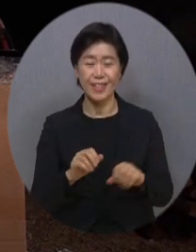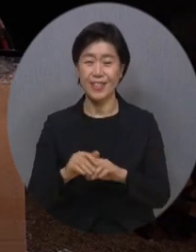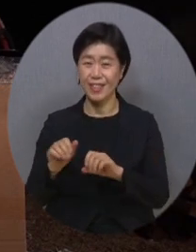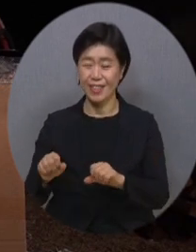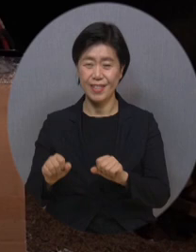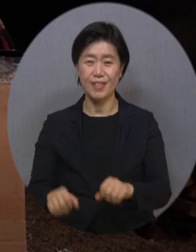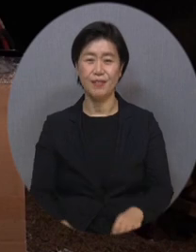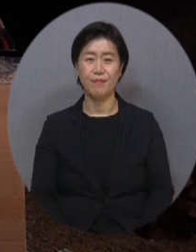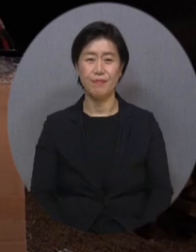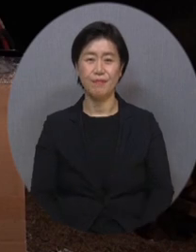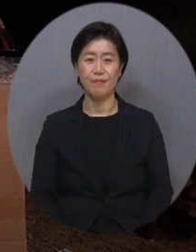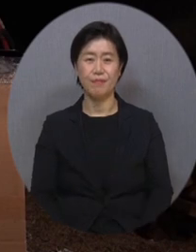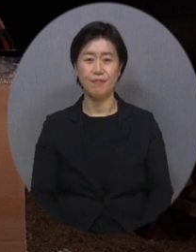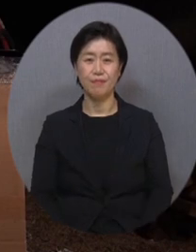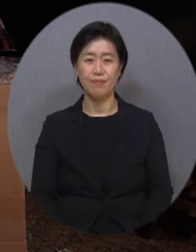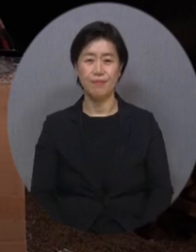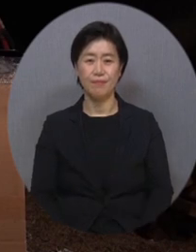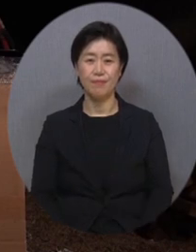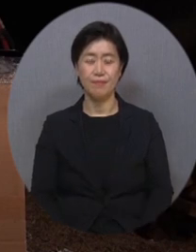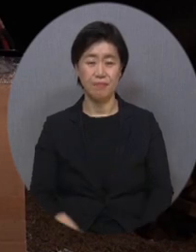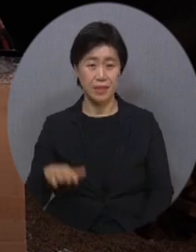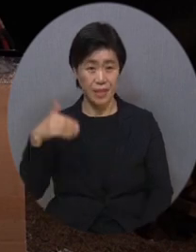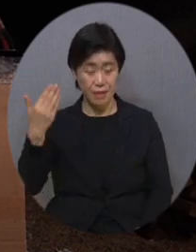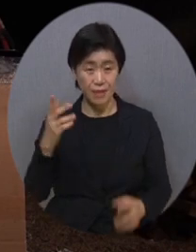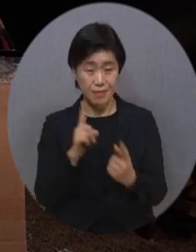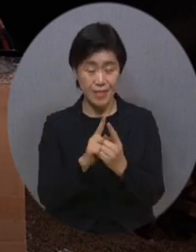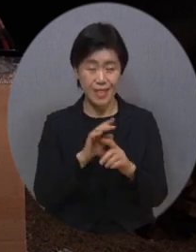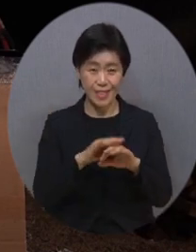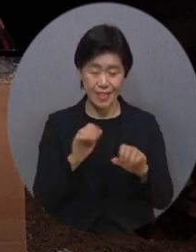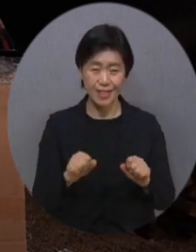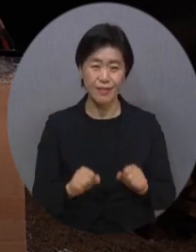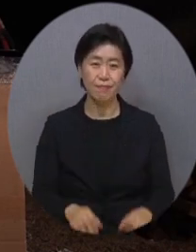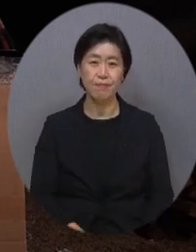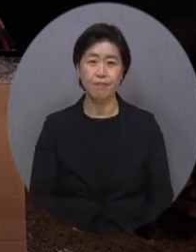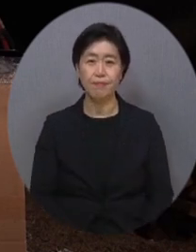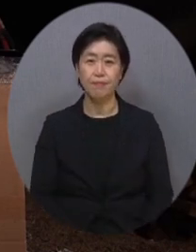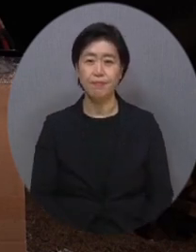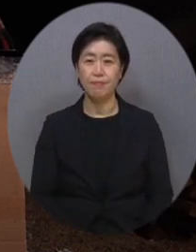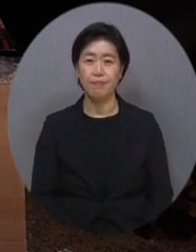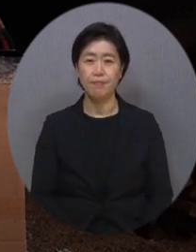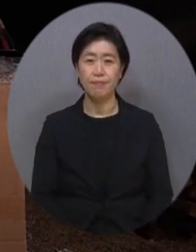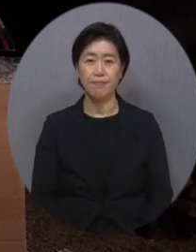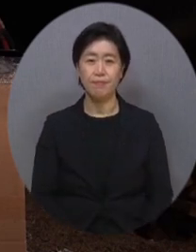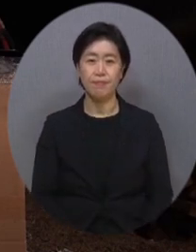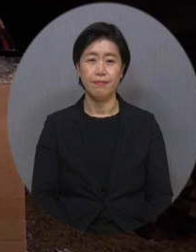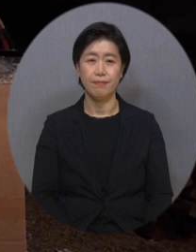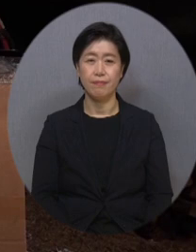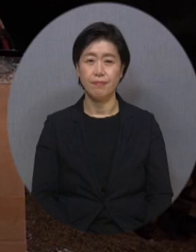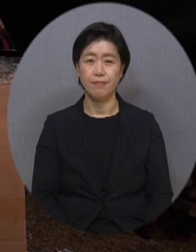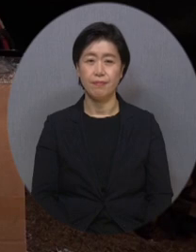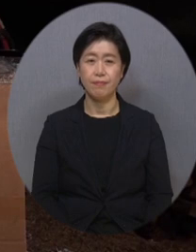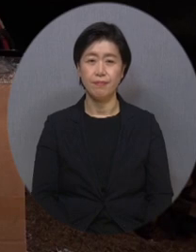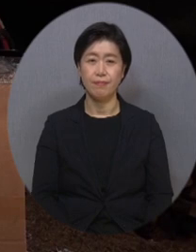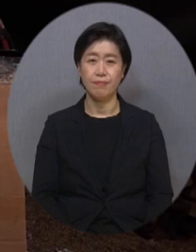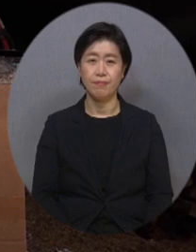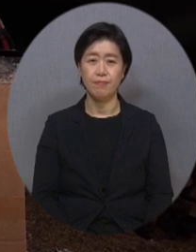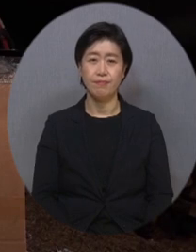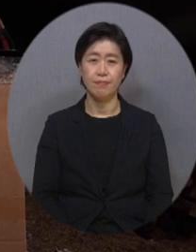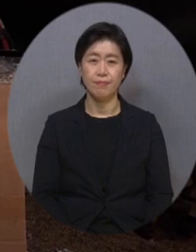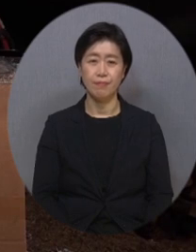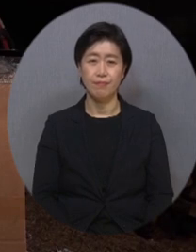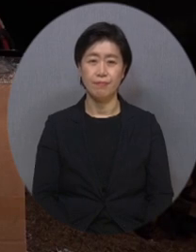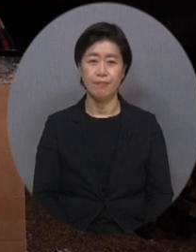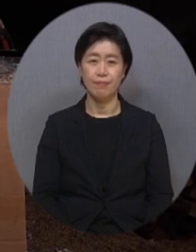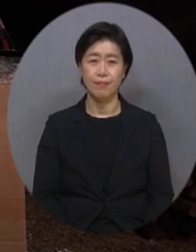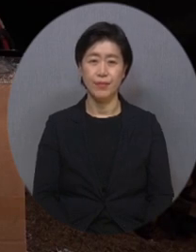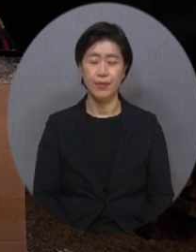네. 봐, 들어갈게, 네. 이따가. 나중에 봐요. 네, 잘 보내고 와. 예. 야, 잘 보내고 오래. 야, 그